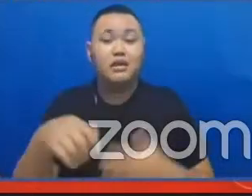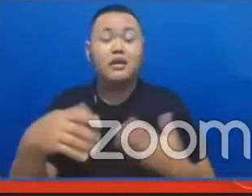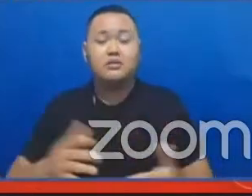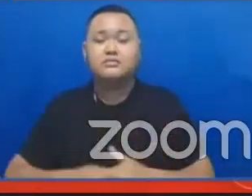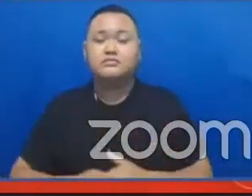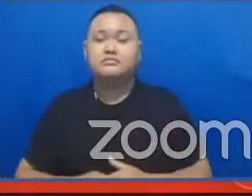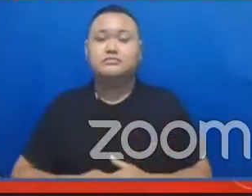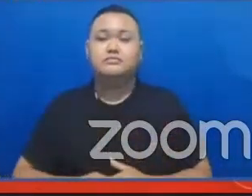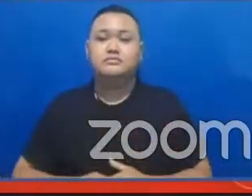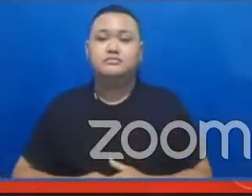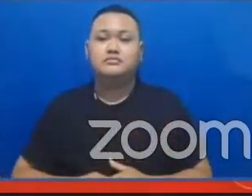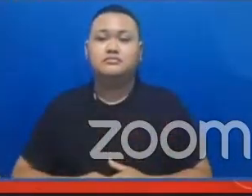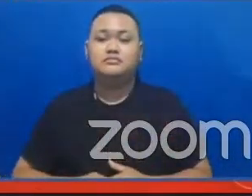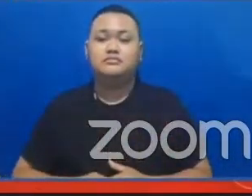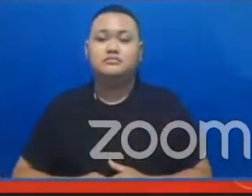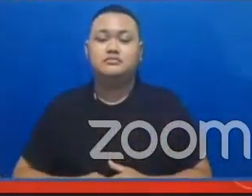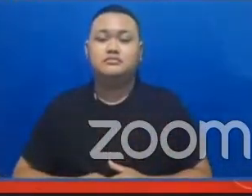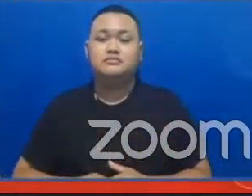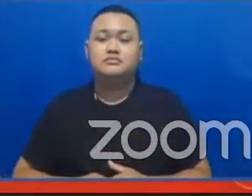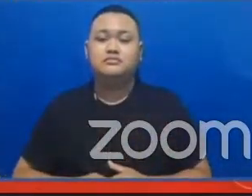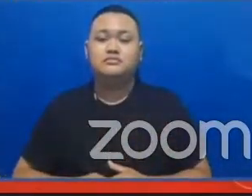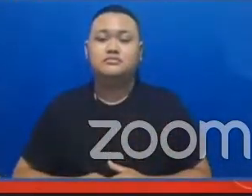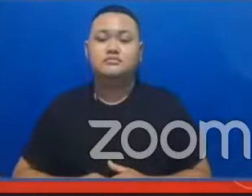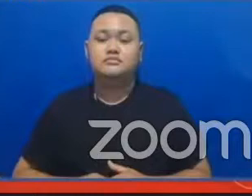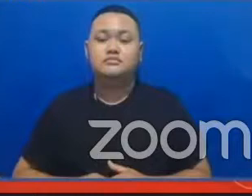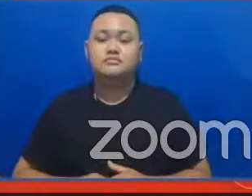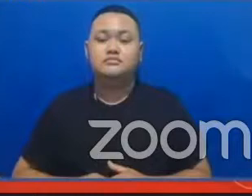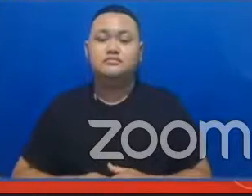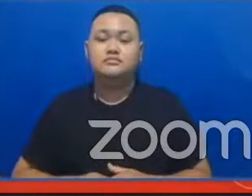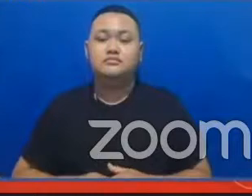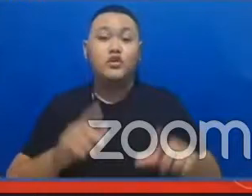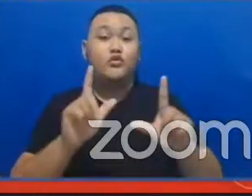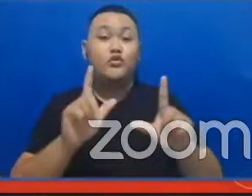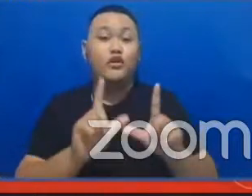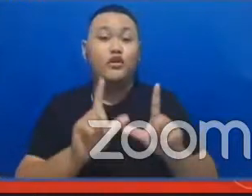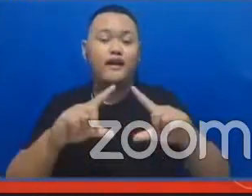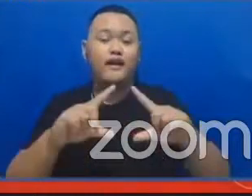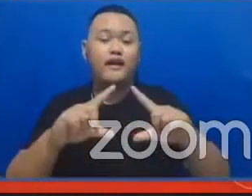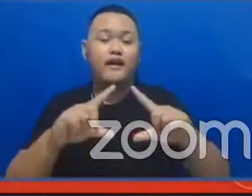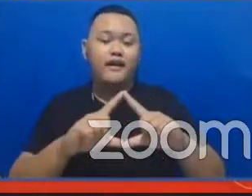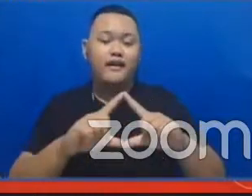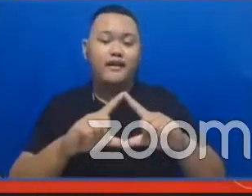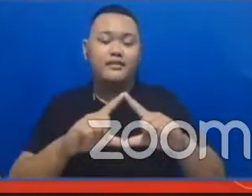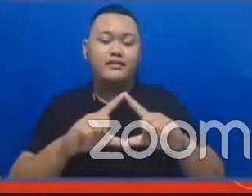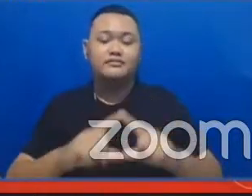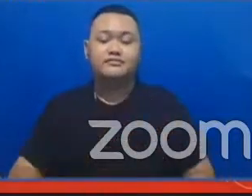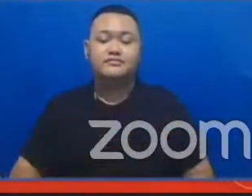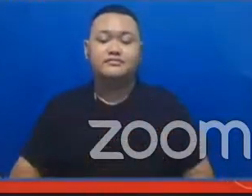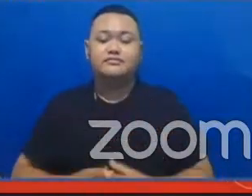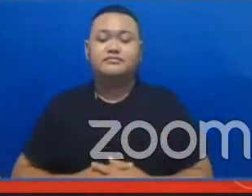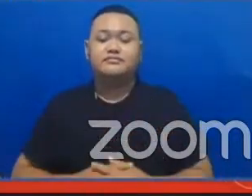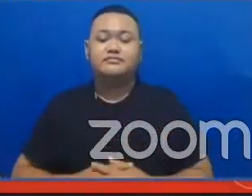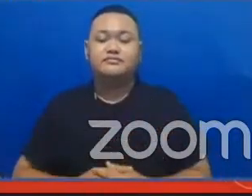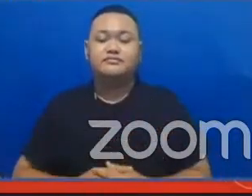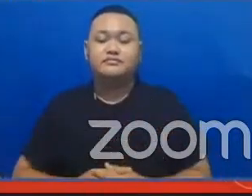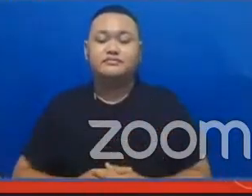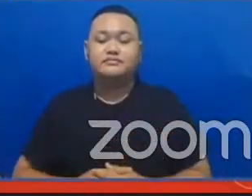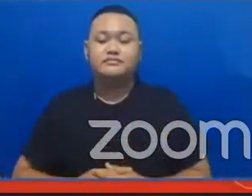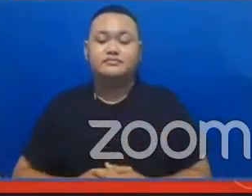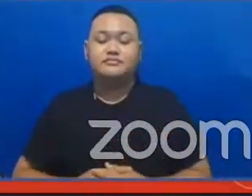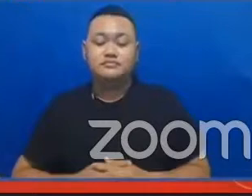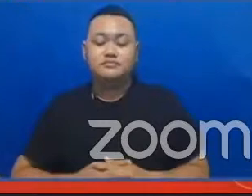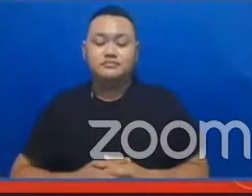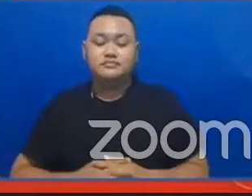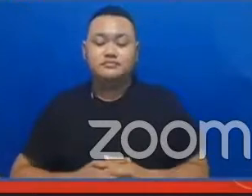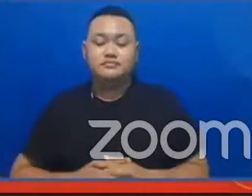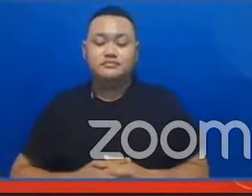bisa kita gunakan sekarang ini, WA itu kan di mana-mana siswa kita itu bisa menikmati WA. Tidak